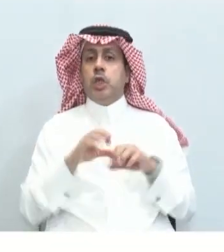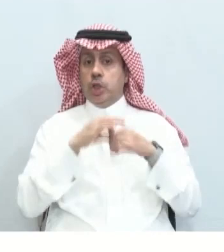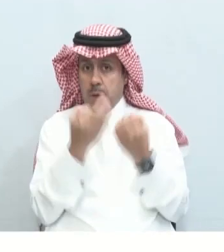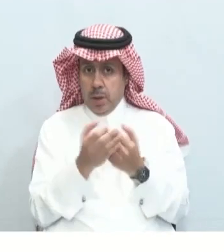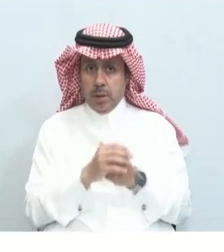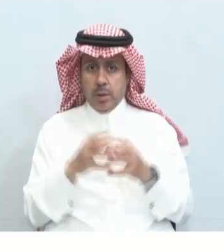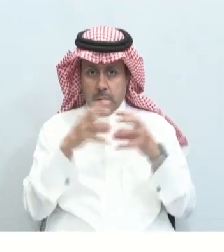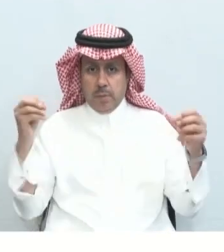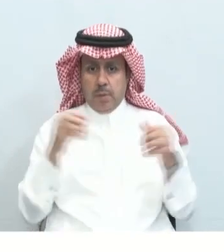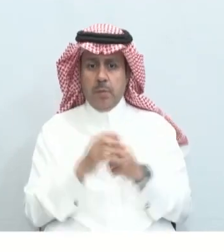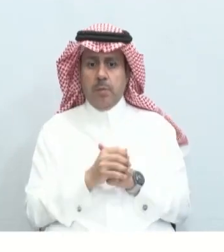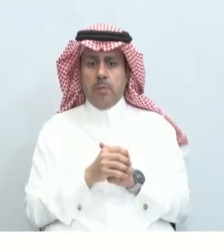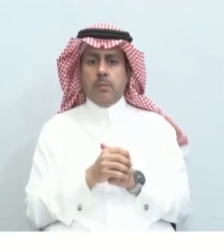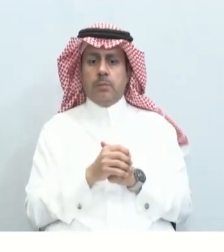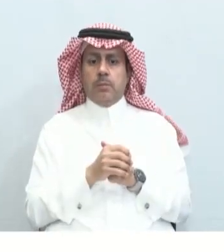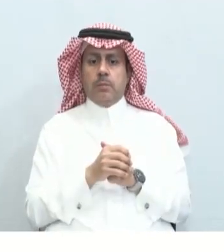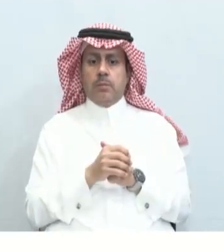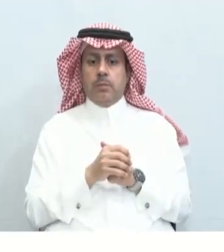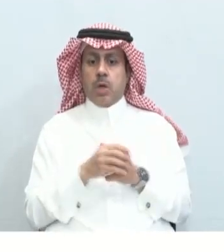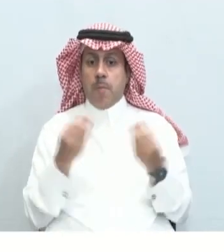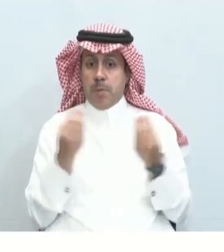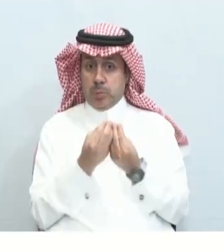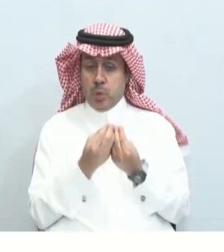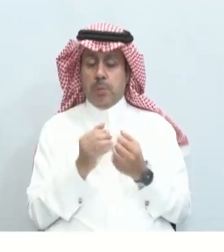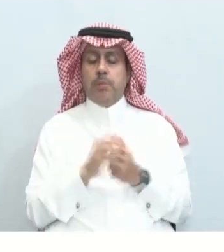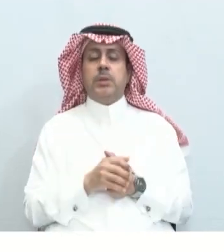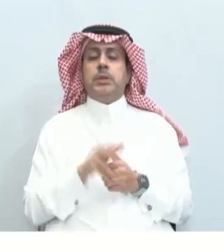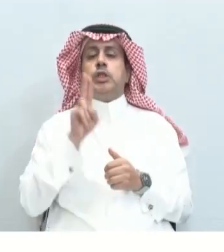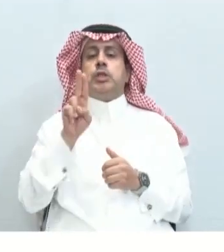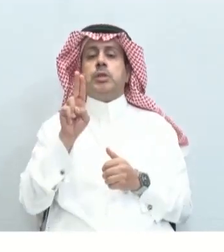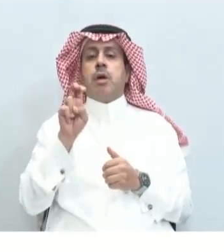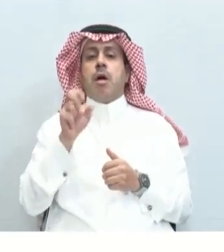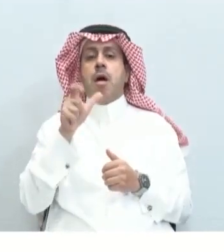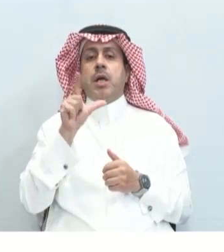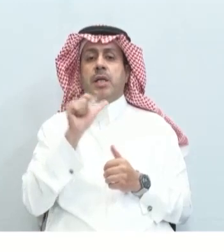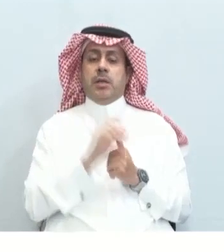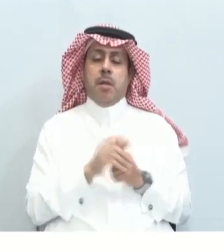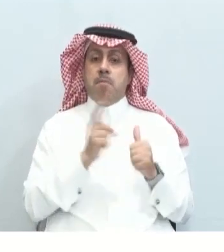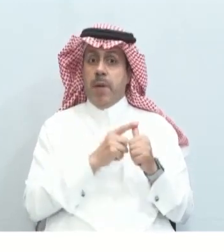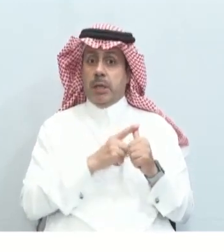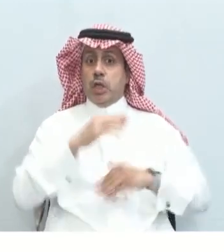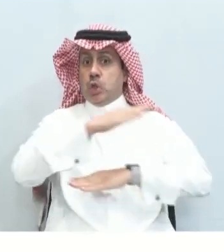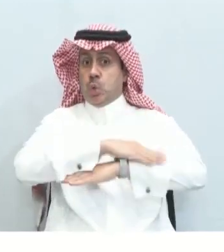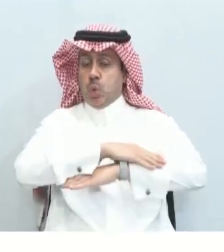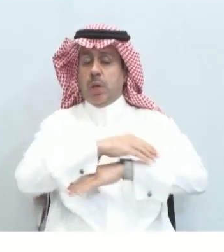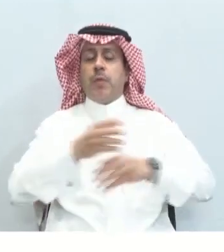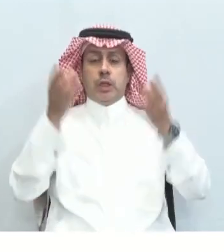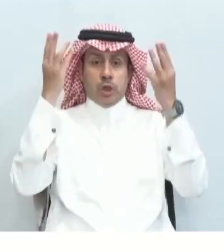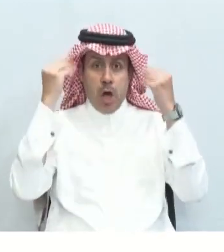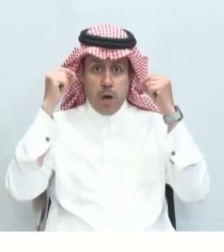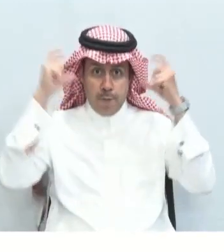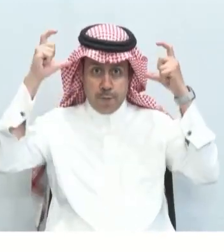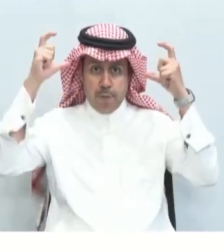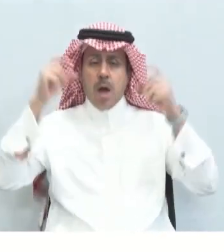تعريفها هو المقصود بها مجموعه من التقاليد والمبادئ السلوكيه يتعارف الناس على